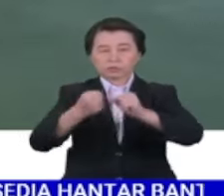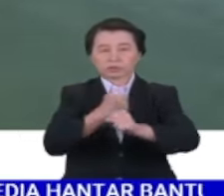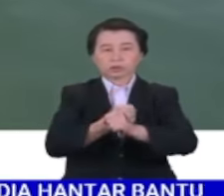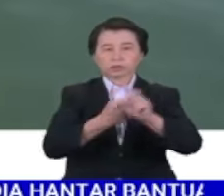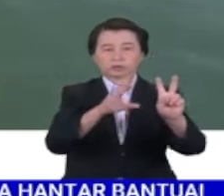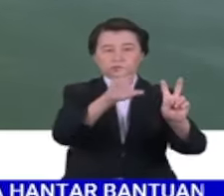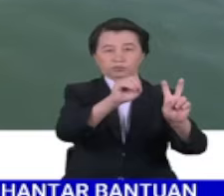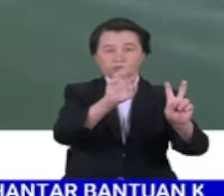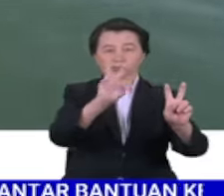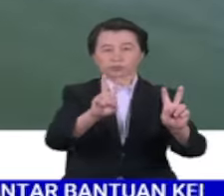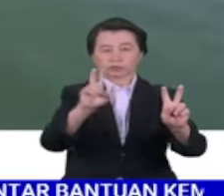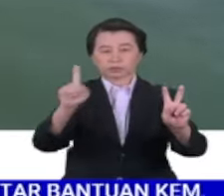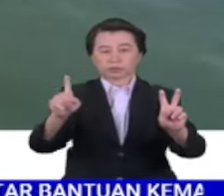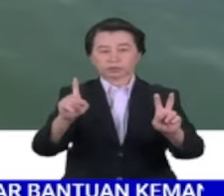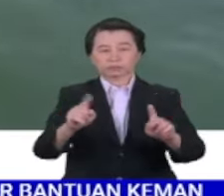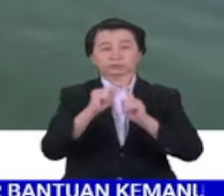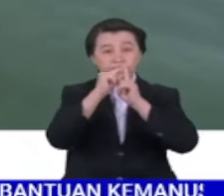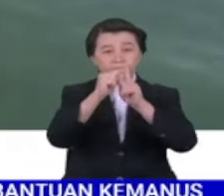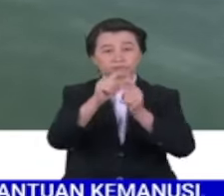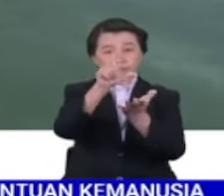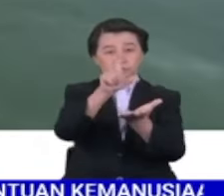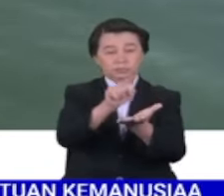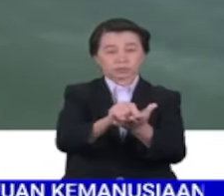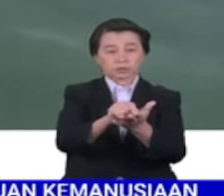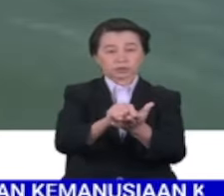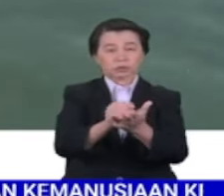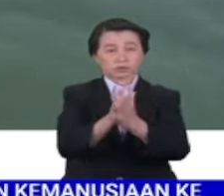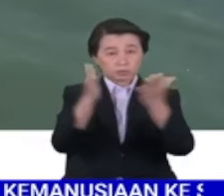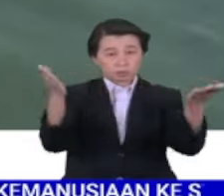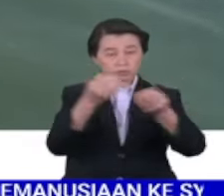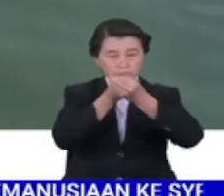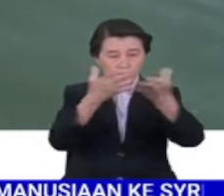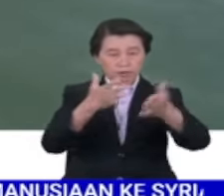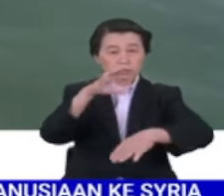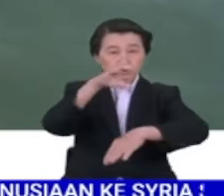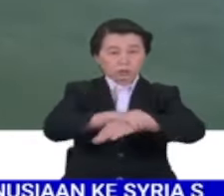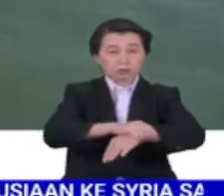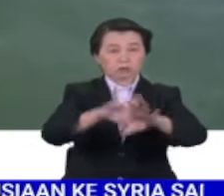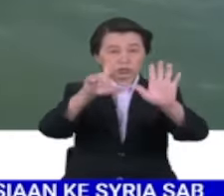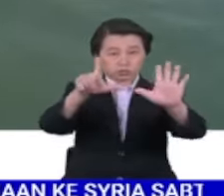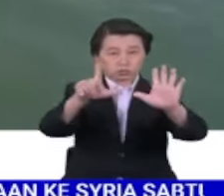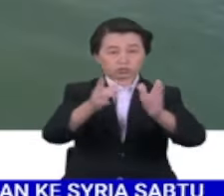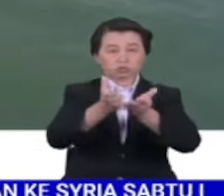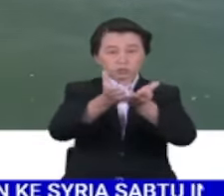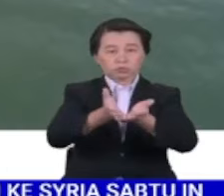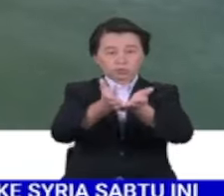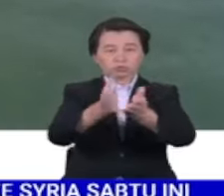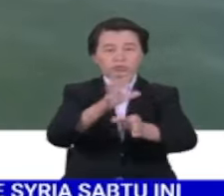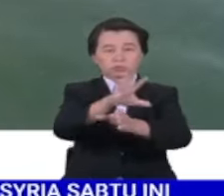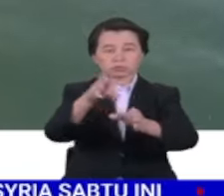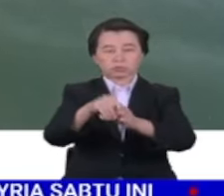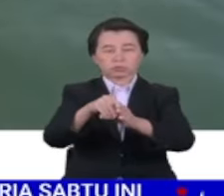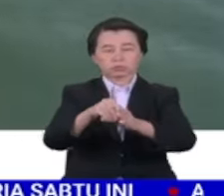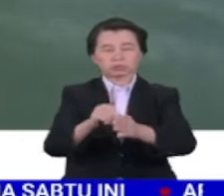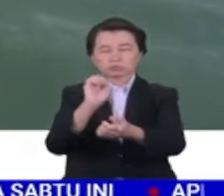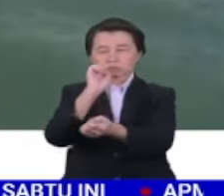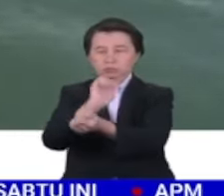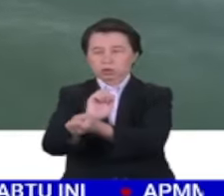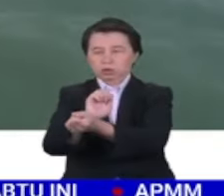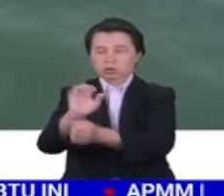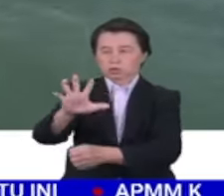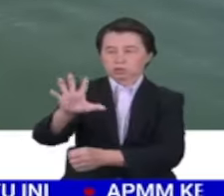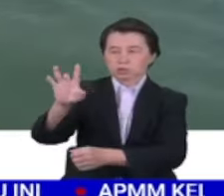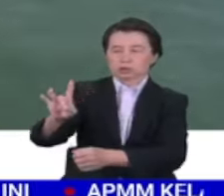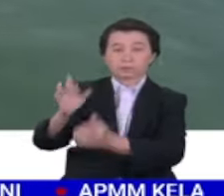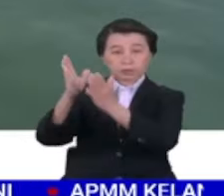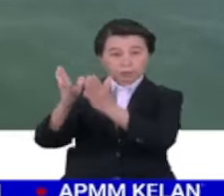2021 dalam kenyataan media dikeluarkan katanya penahanan 7 Bolt ini turut melibatkan tahanan ke atas